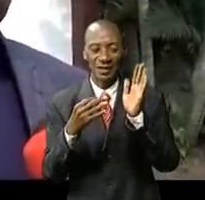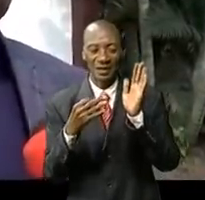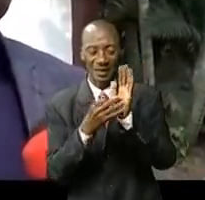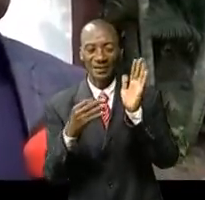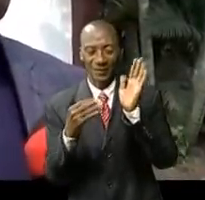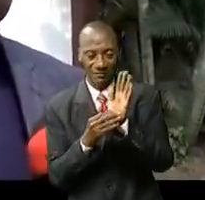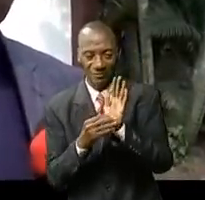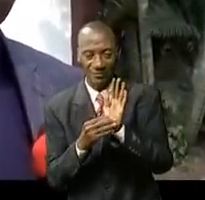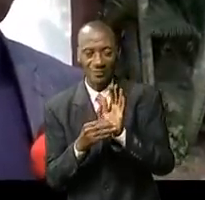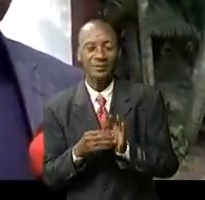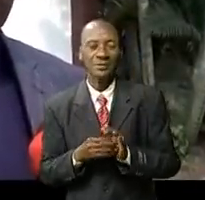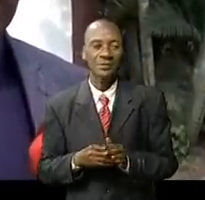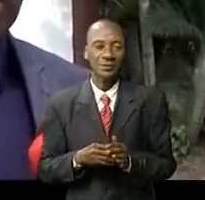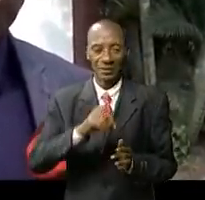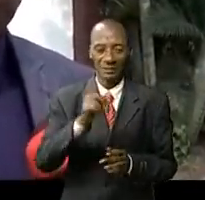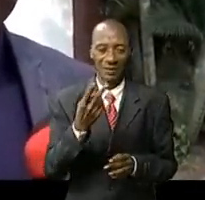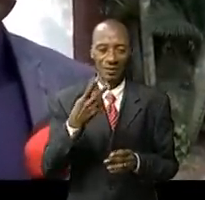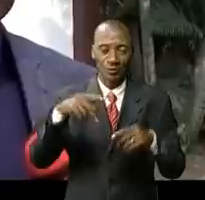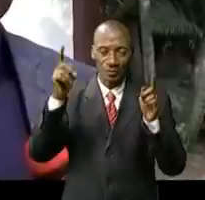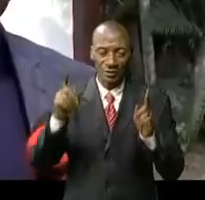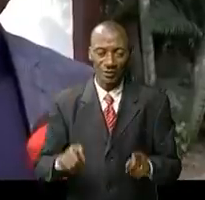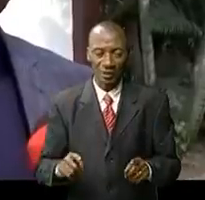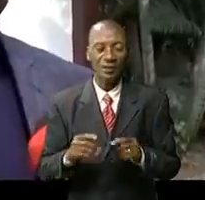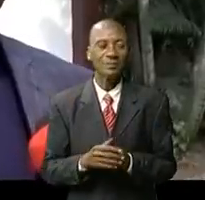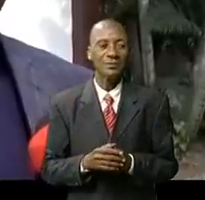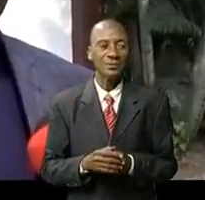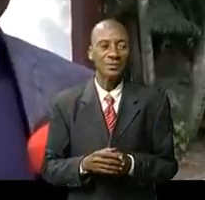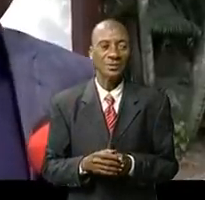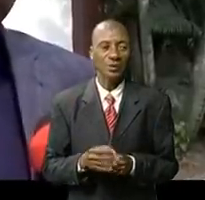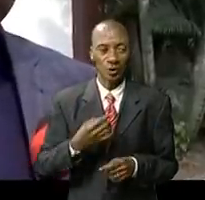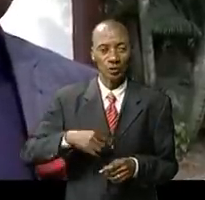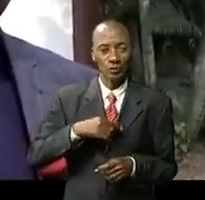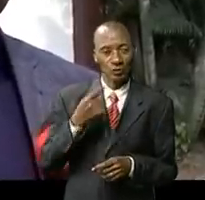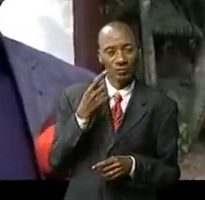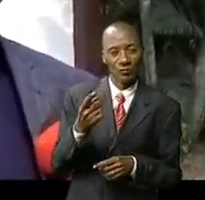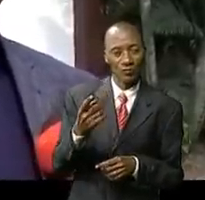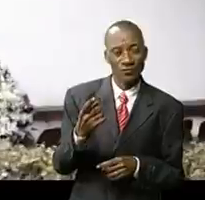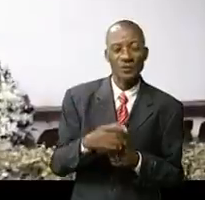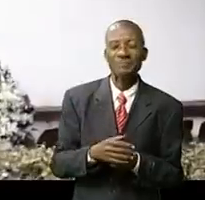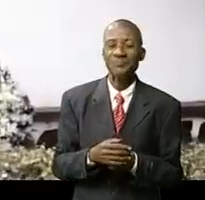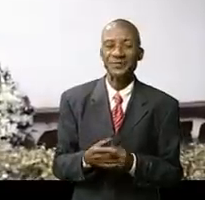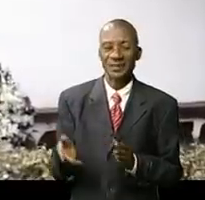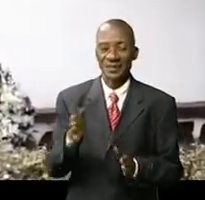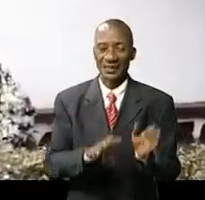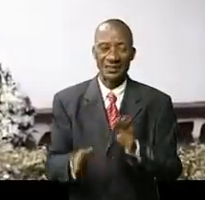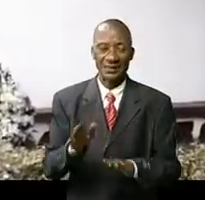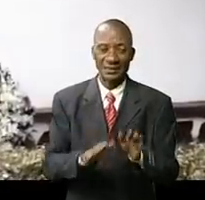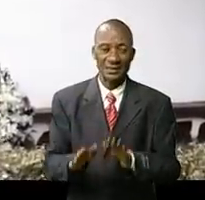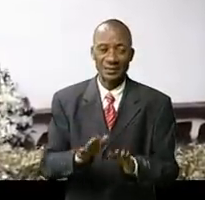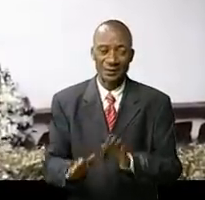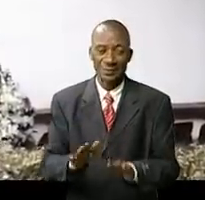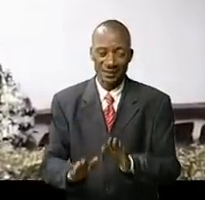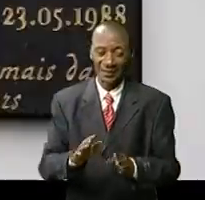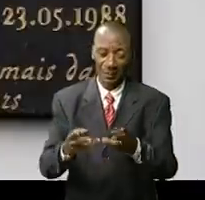Mais 32 ans après, on constate que les lotissements sur lesquels, ou les cimetières sur lesquels il était